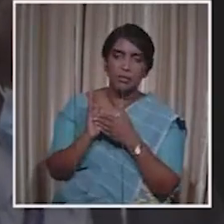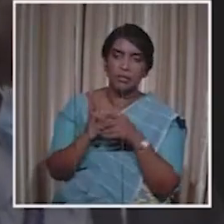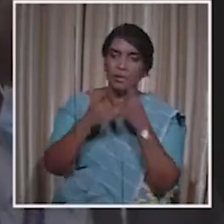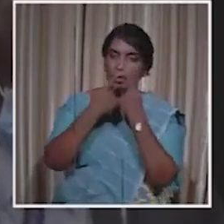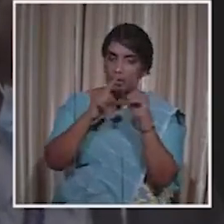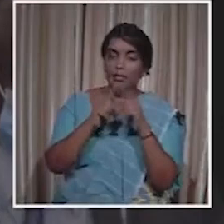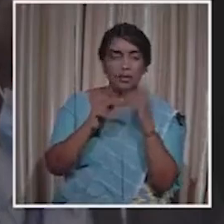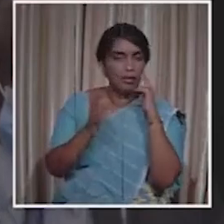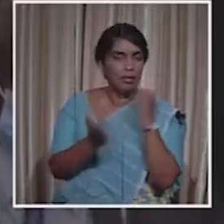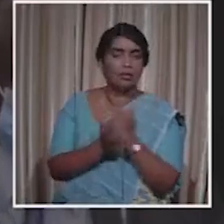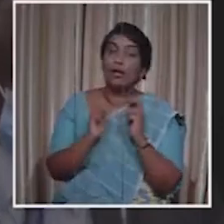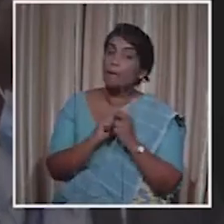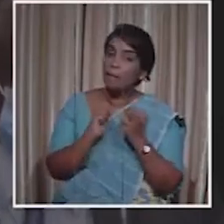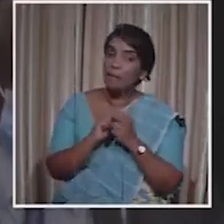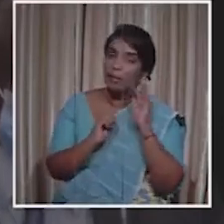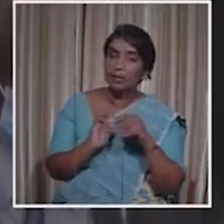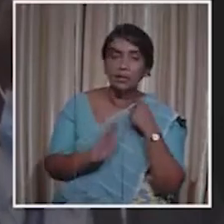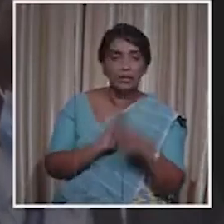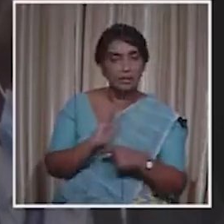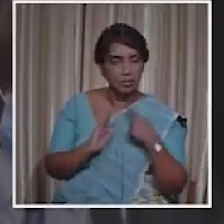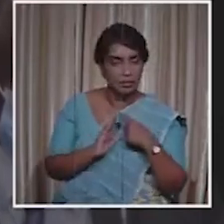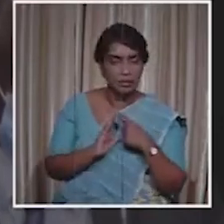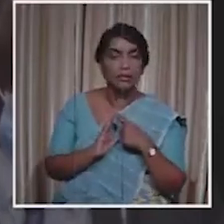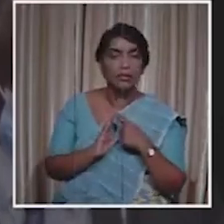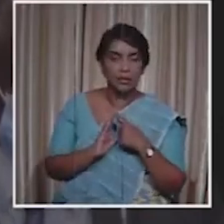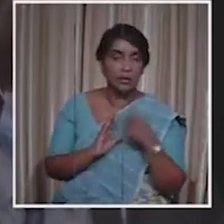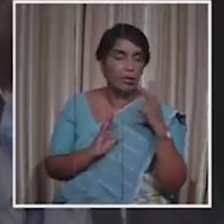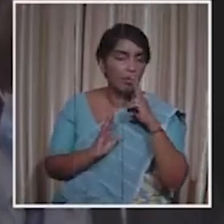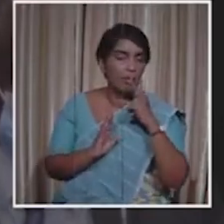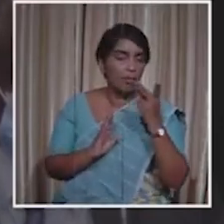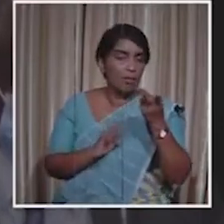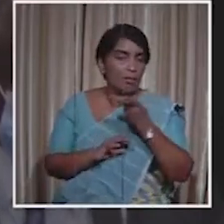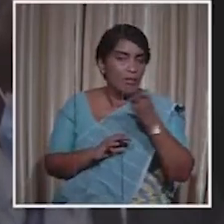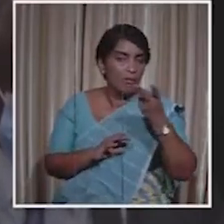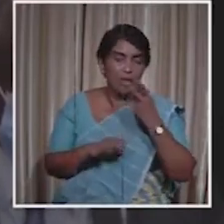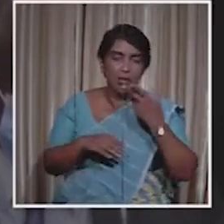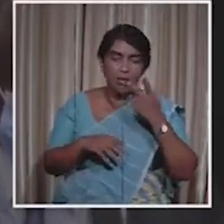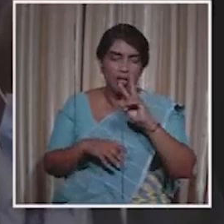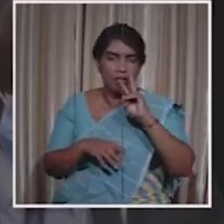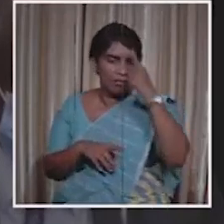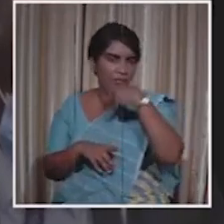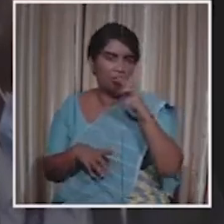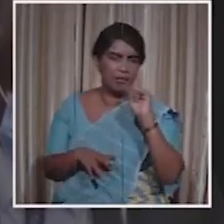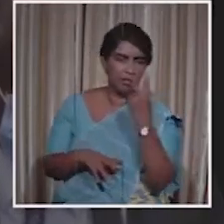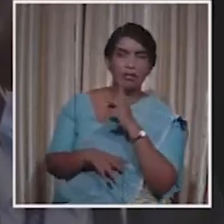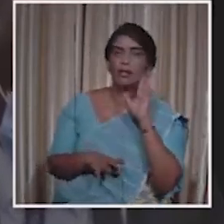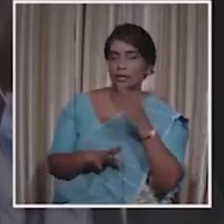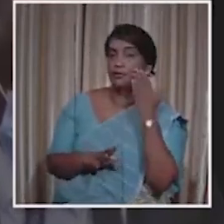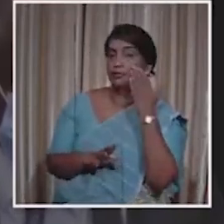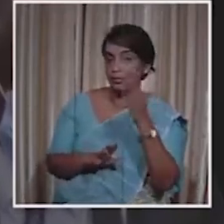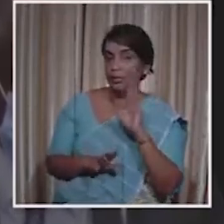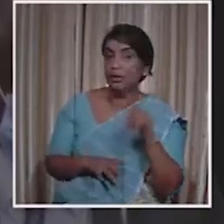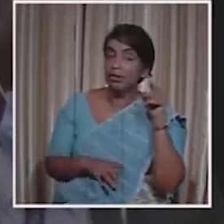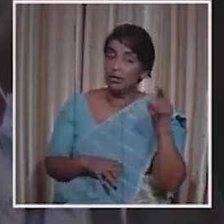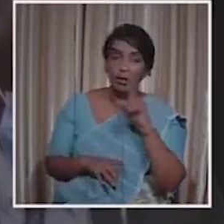மத்தியிலும் இலங்கை ஒரு இரட்டை முகங்களை காட்டுகிறது, இலங்கையினுடைய இதய சுத்தியற்ற தன்மையை காட்டுகிறது. நீங்கள் நெருக்கடி என்கிறீர்கள்,